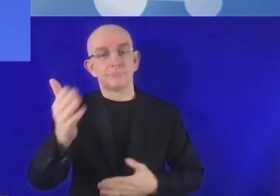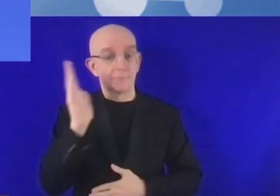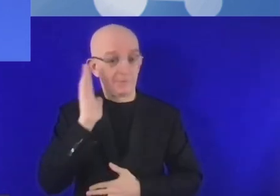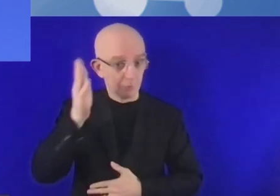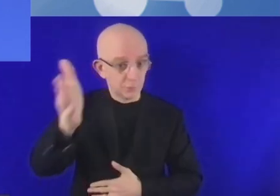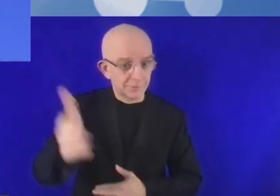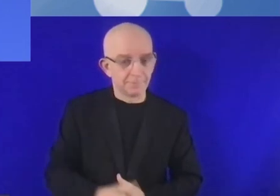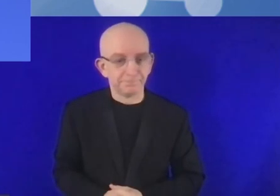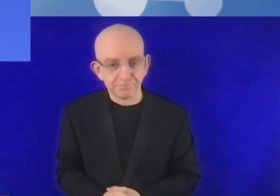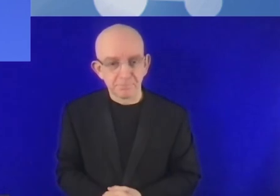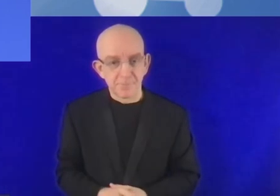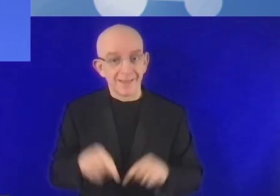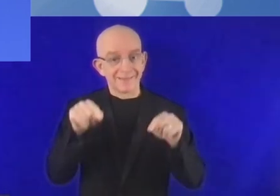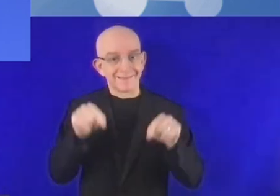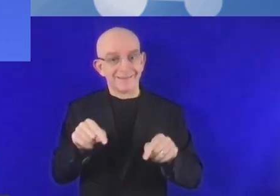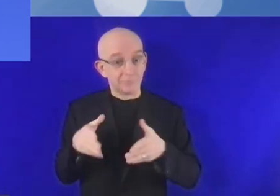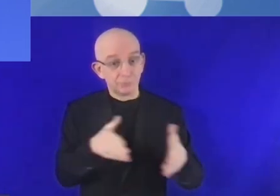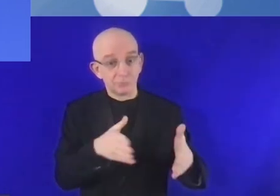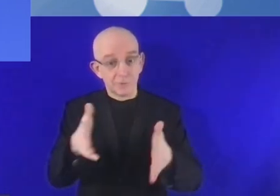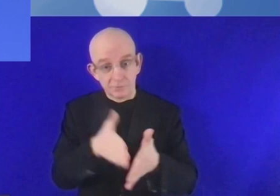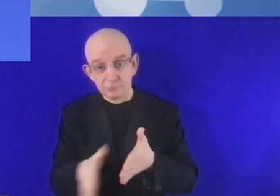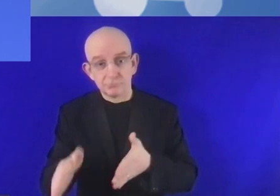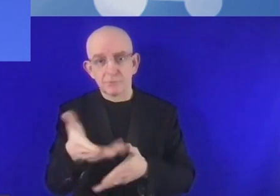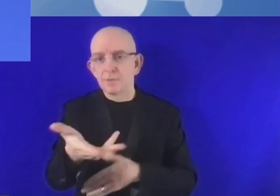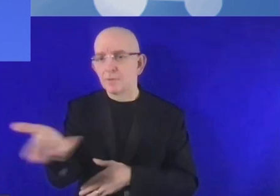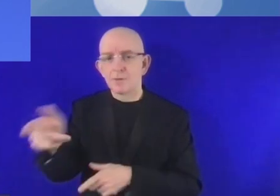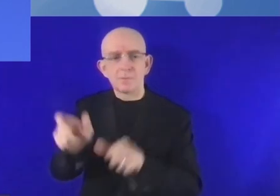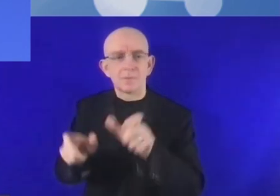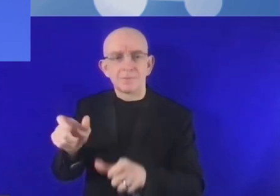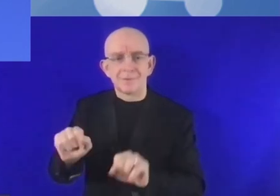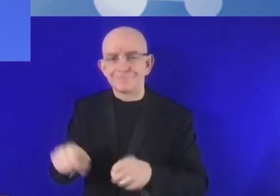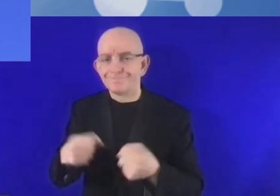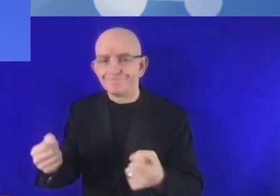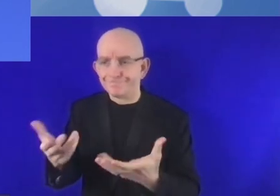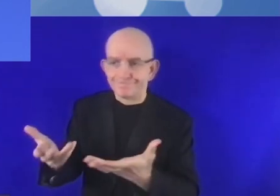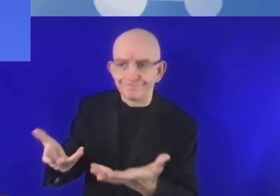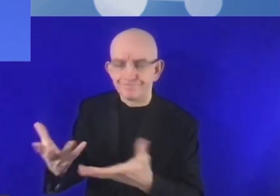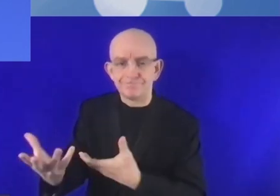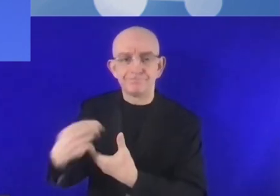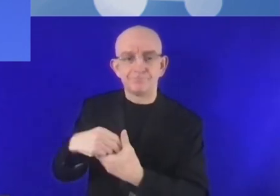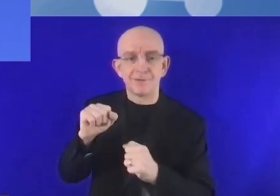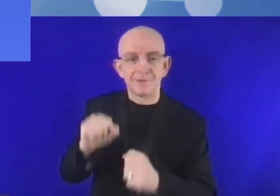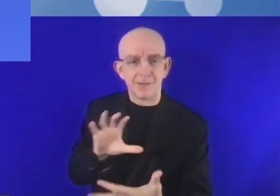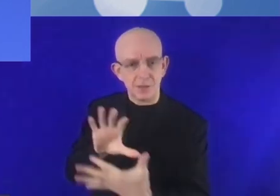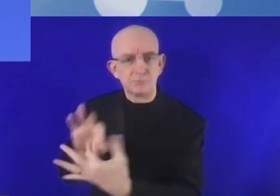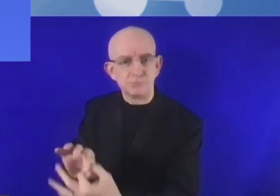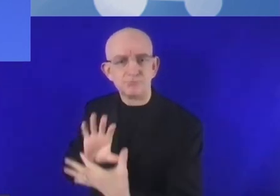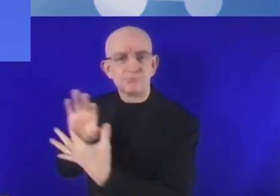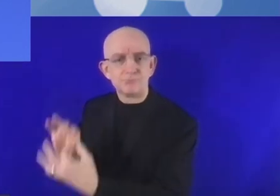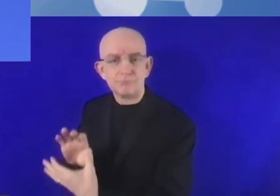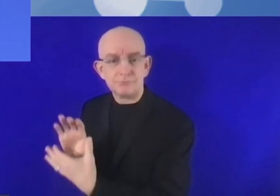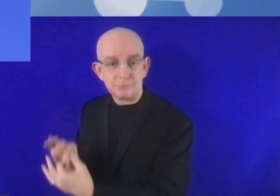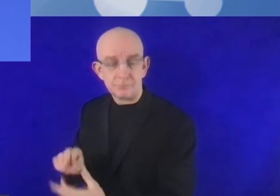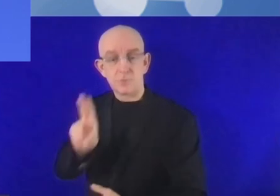Chcemy dotrzeć do tych osób, które mogą wprowadzać bardzo konkretne zmiany, które